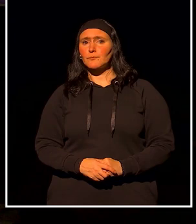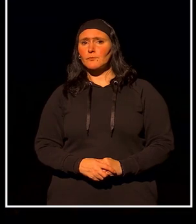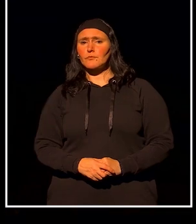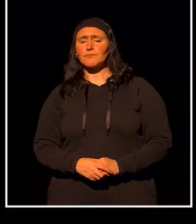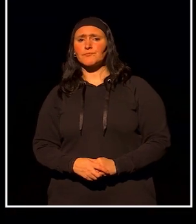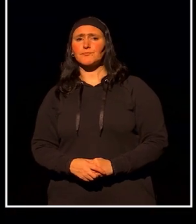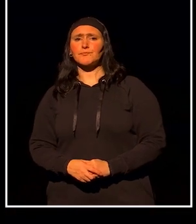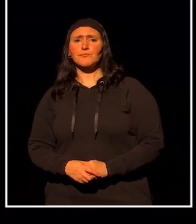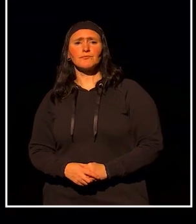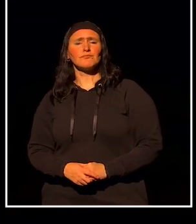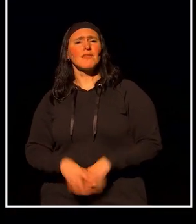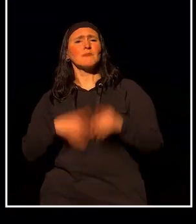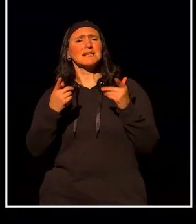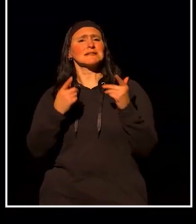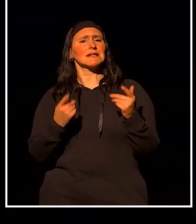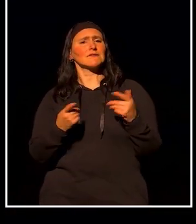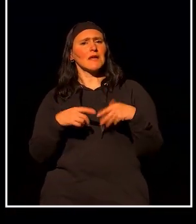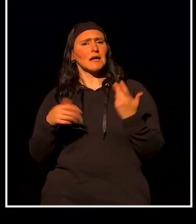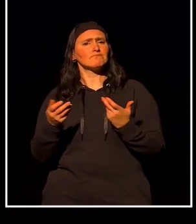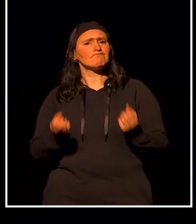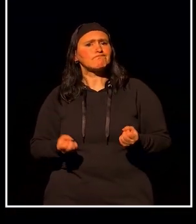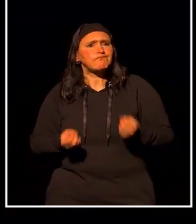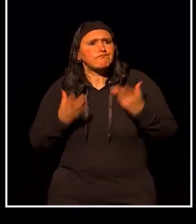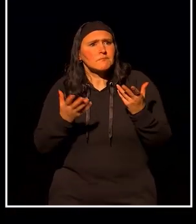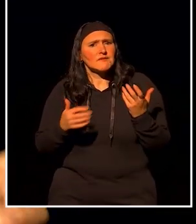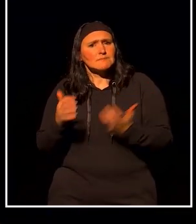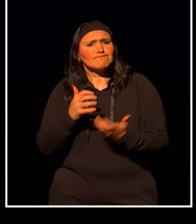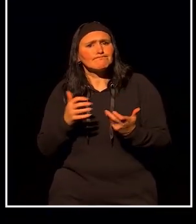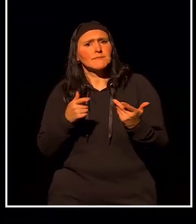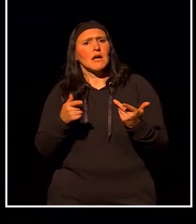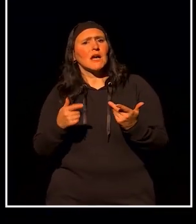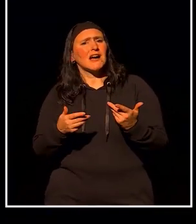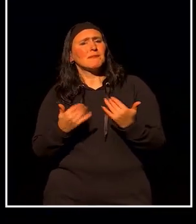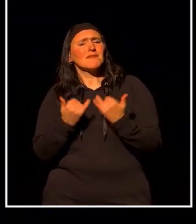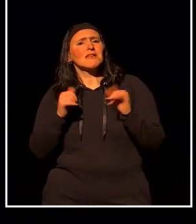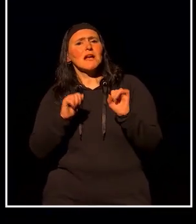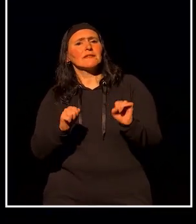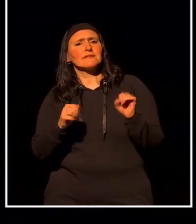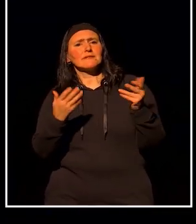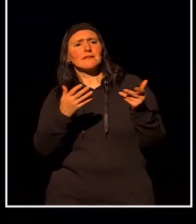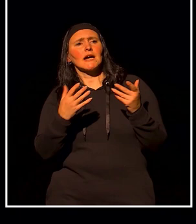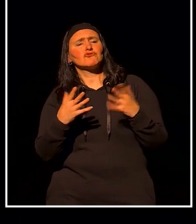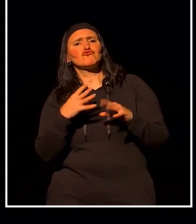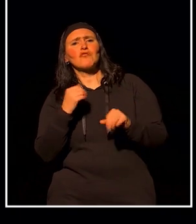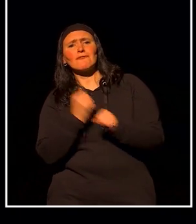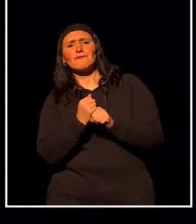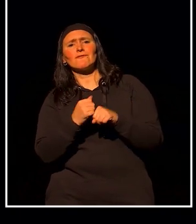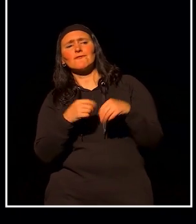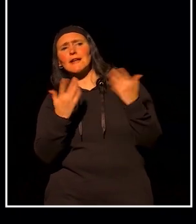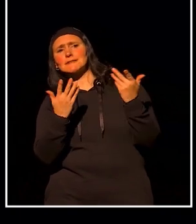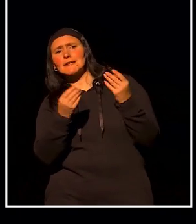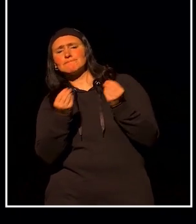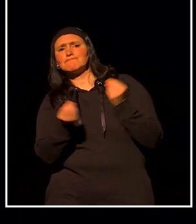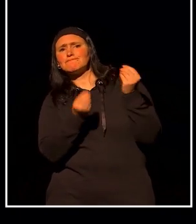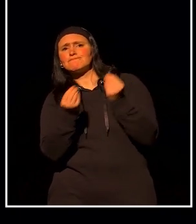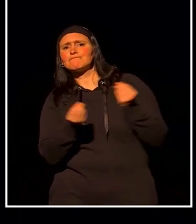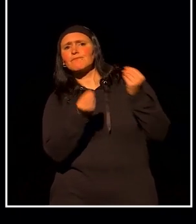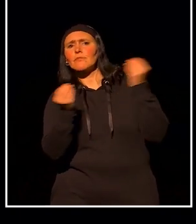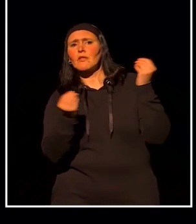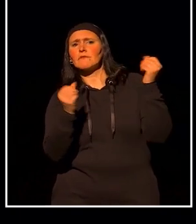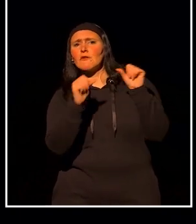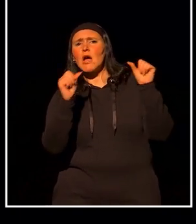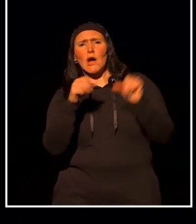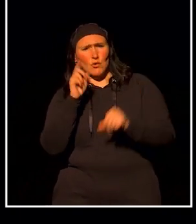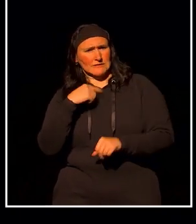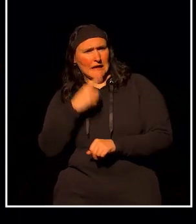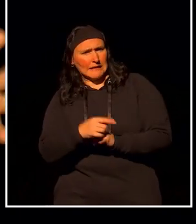man diesem Furor eine Form bringen kann? Also seht ihr die Möglichkeit, dass Nationalismus zur